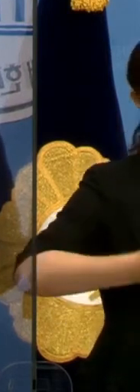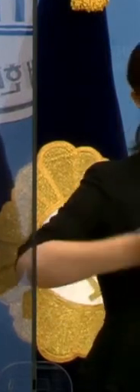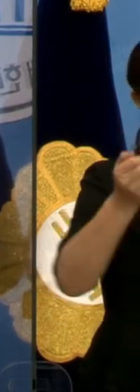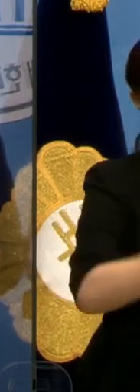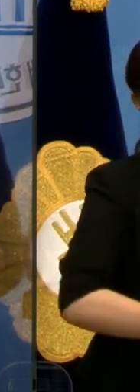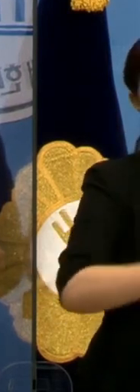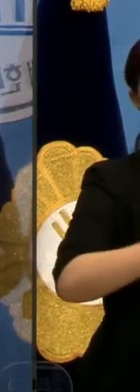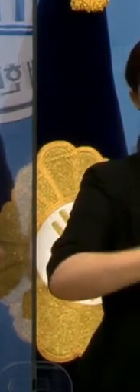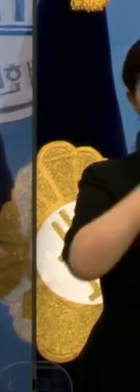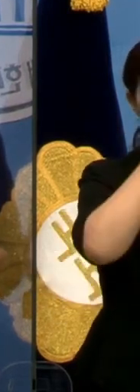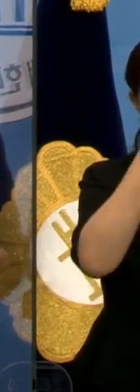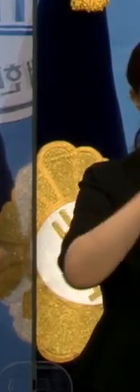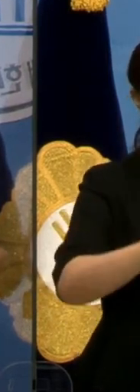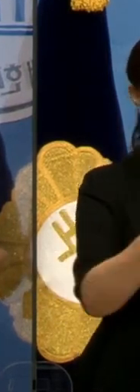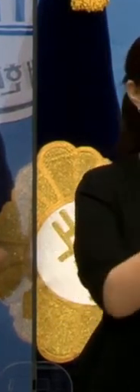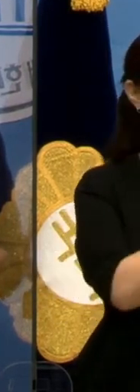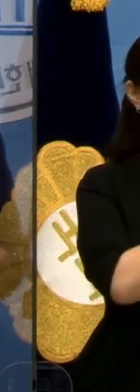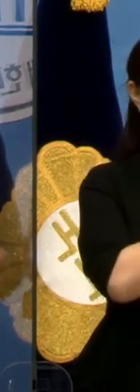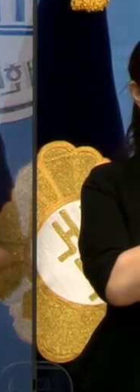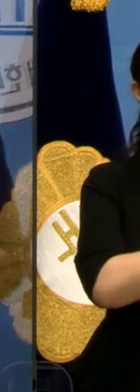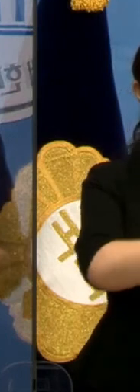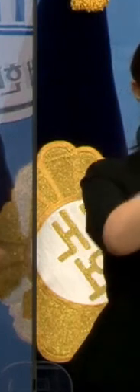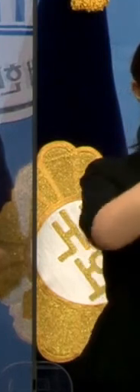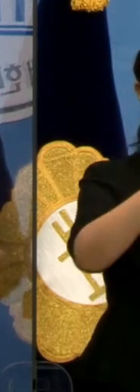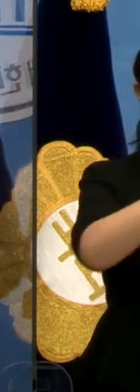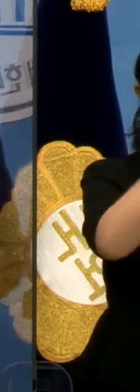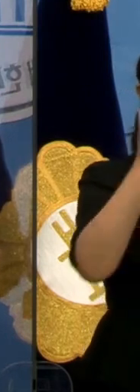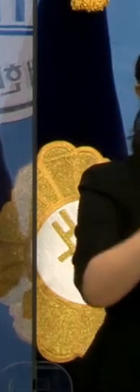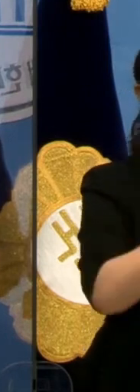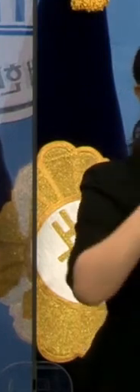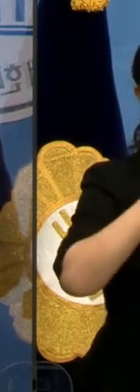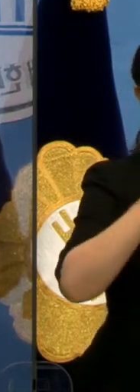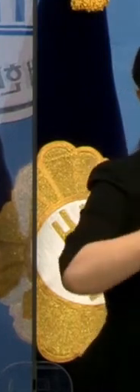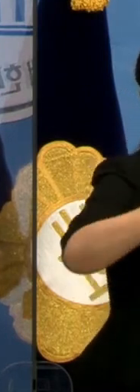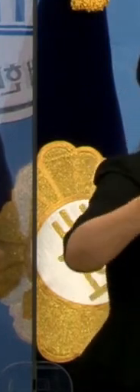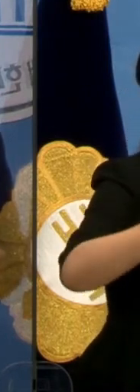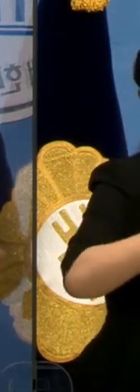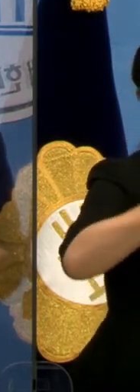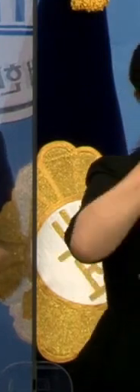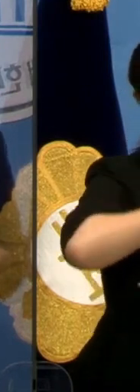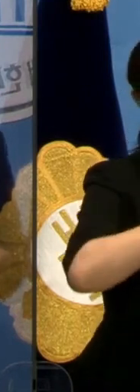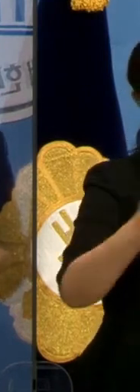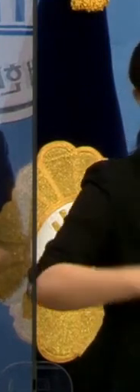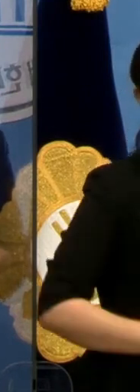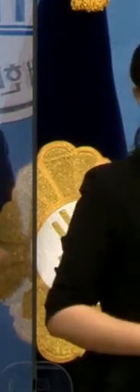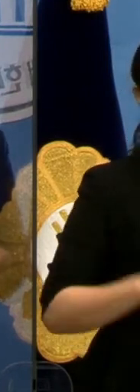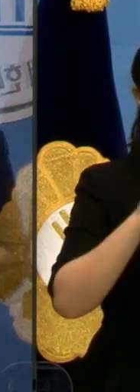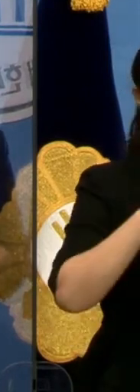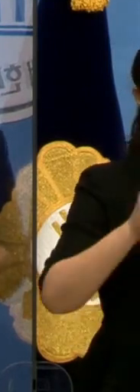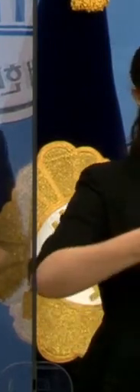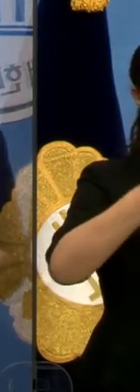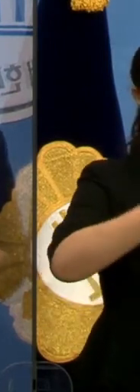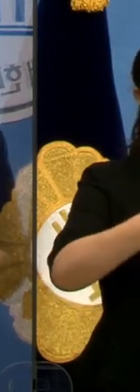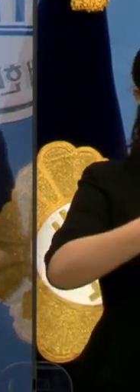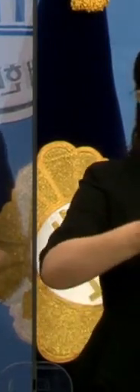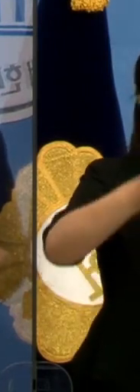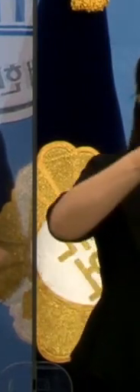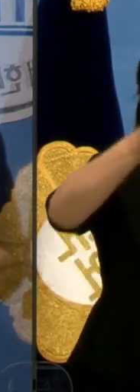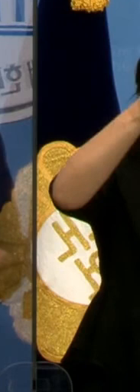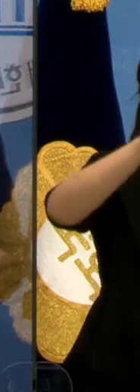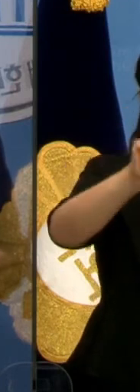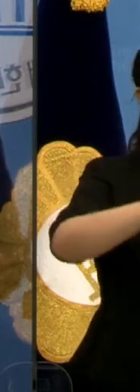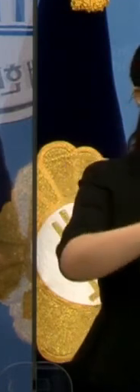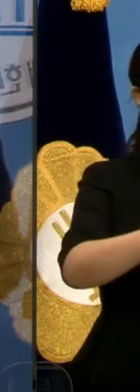거의 독점해 천문학적인 토지 이득을 누리고 있습니다. 토지의 가치 상승은 국가가 대부분